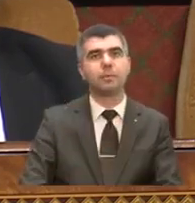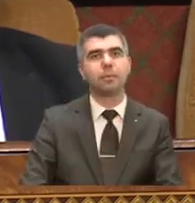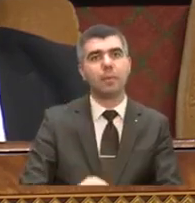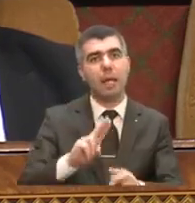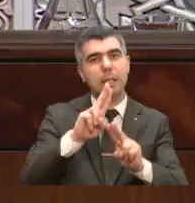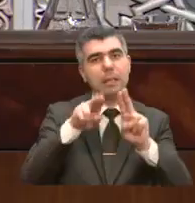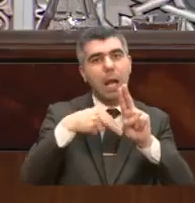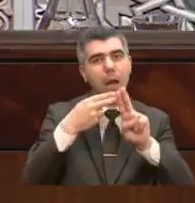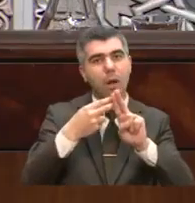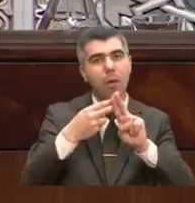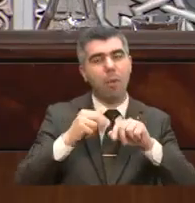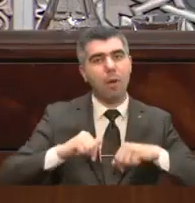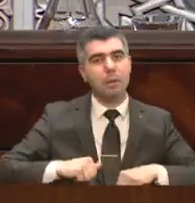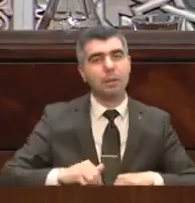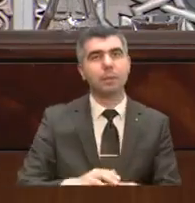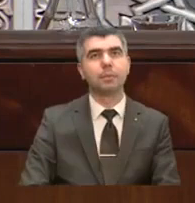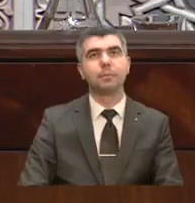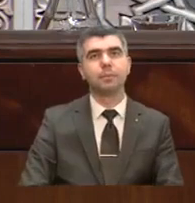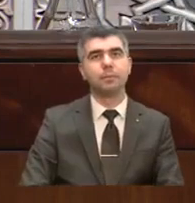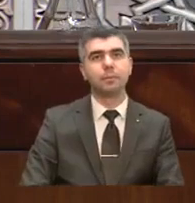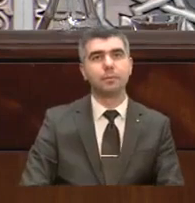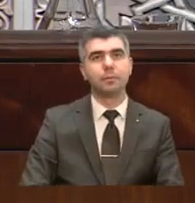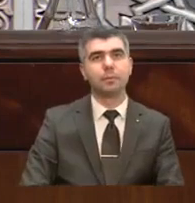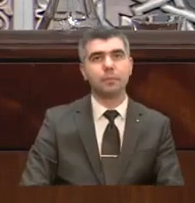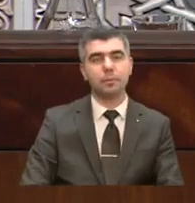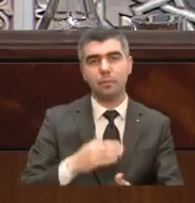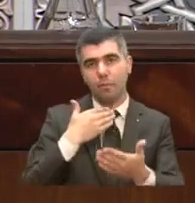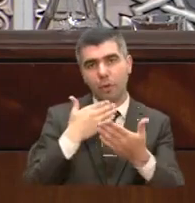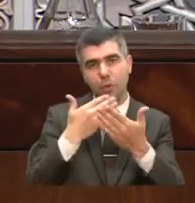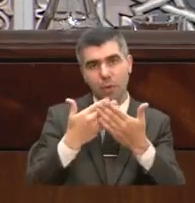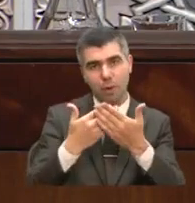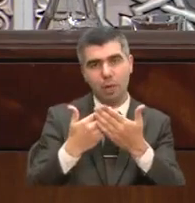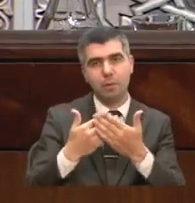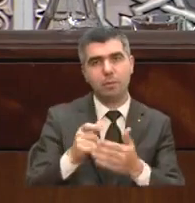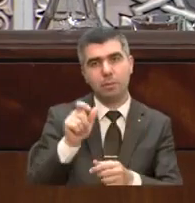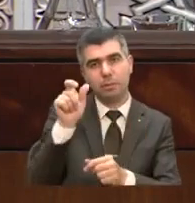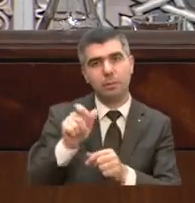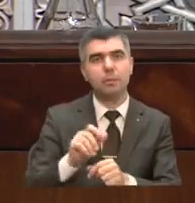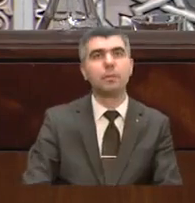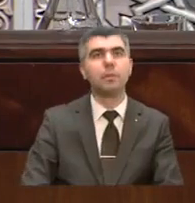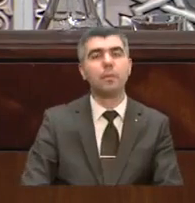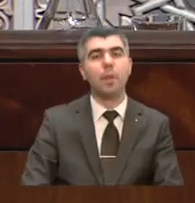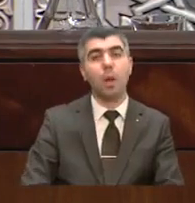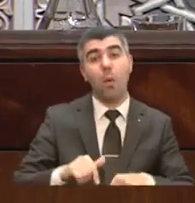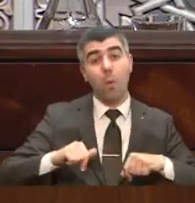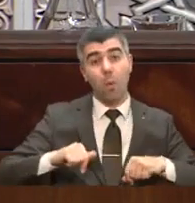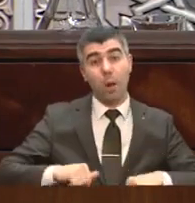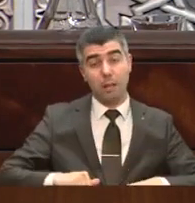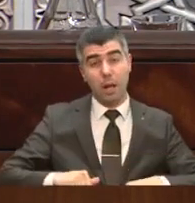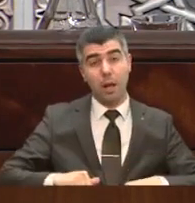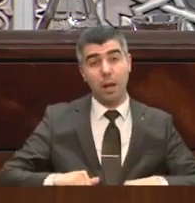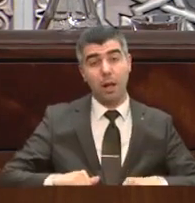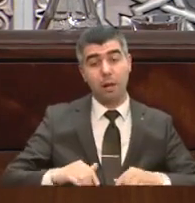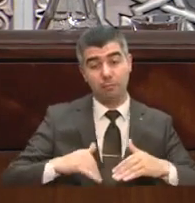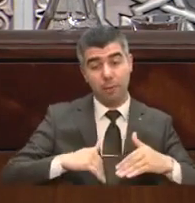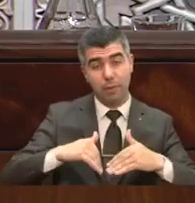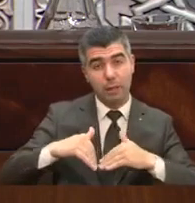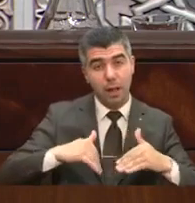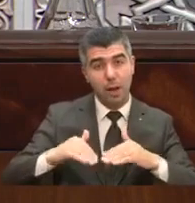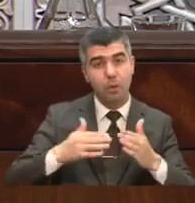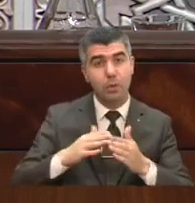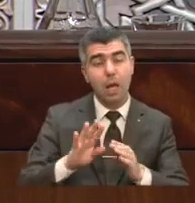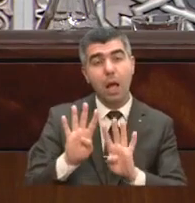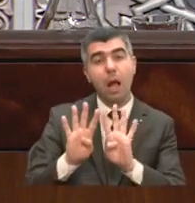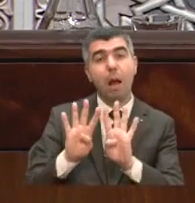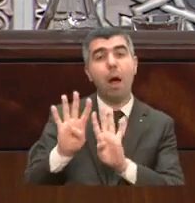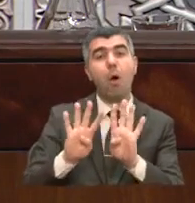سيد الوزير. شكرا سيد النائب. وزارة التجهيز والنقل عندها تقريبا 144 اتفاقية شراكة